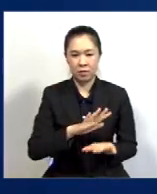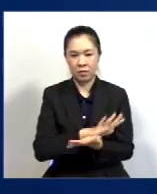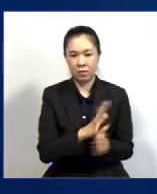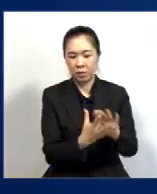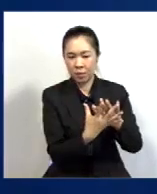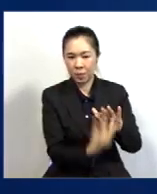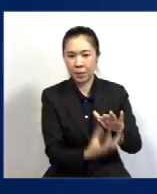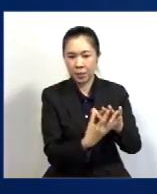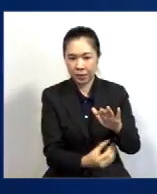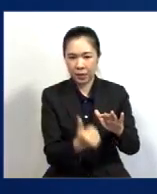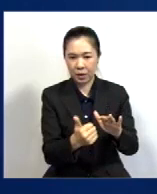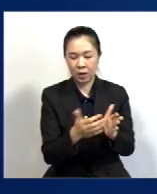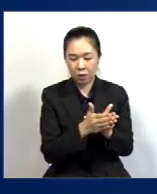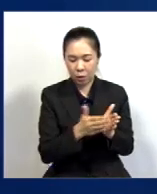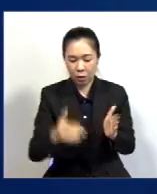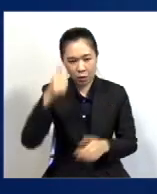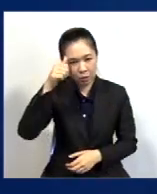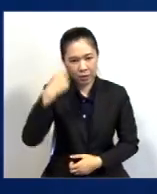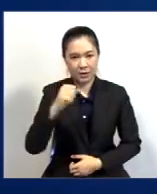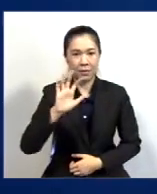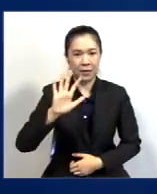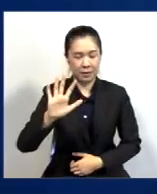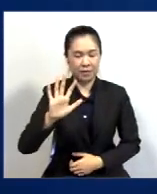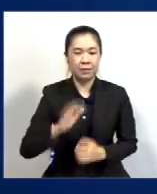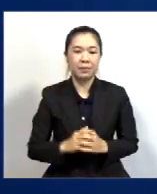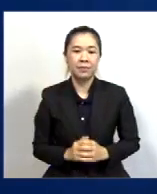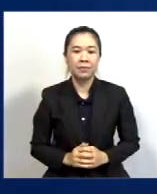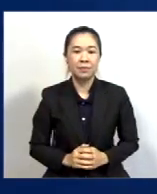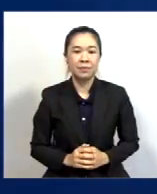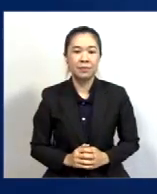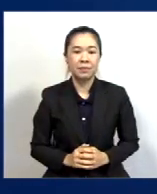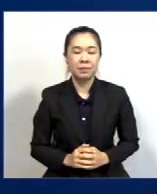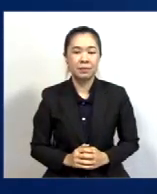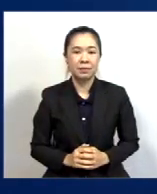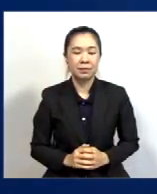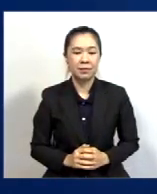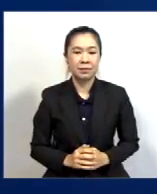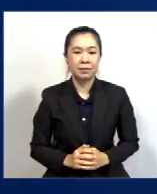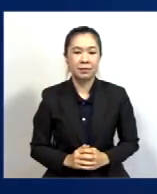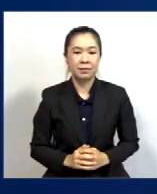ได้เมื่อพ้นกำหนด15 วันนับแต่วันอ่าน